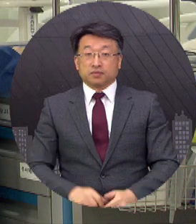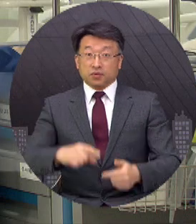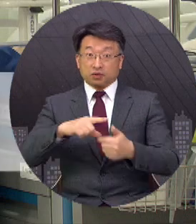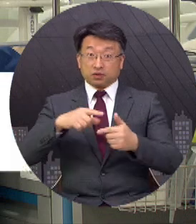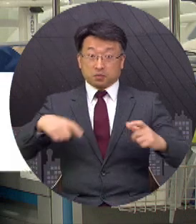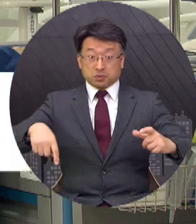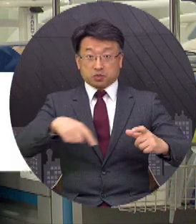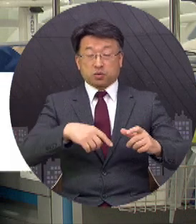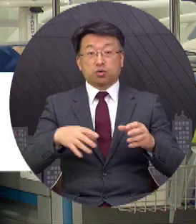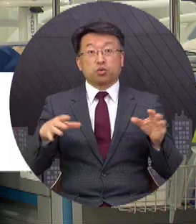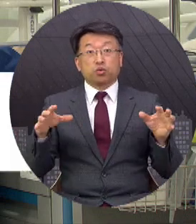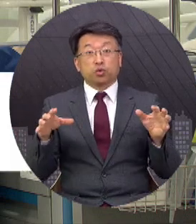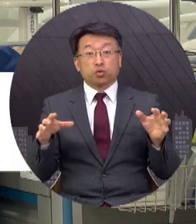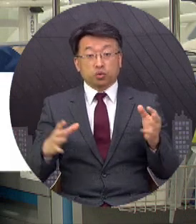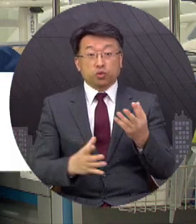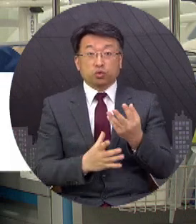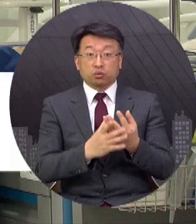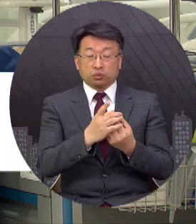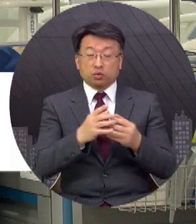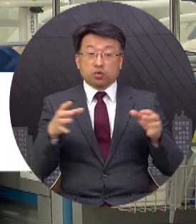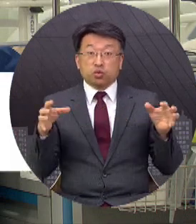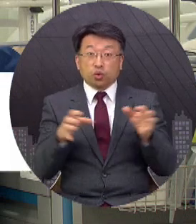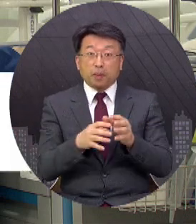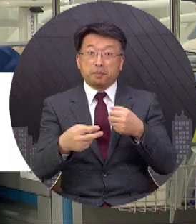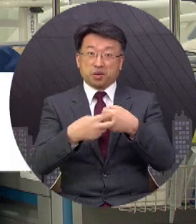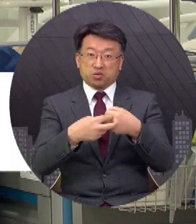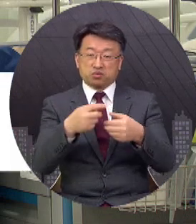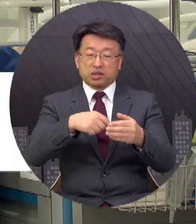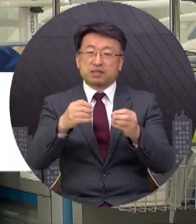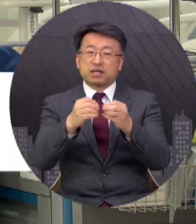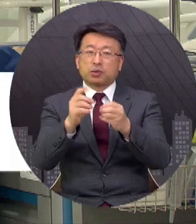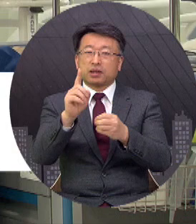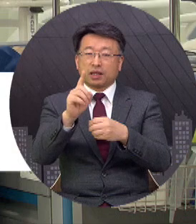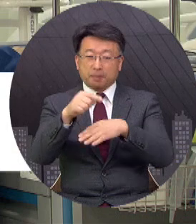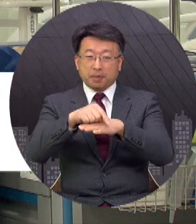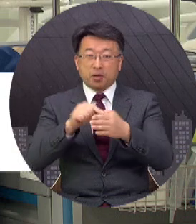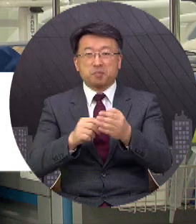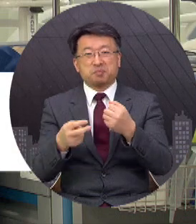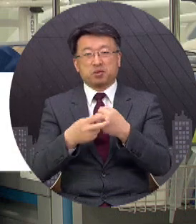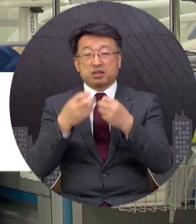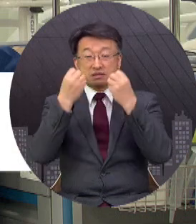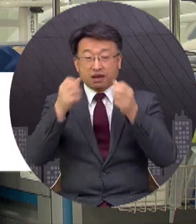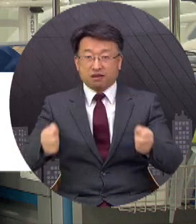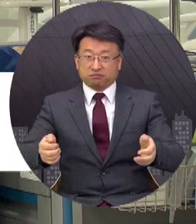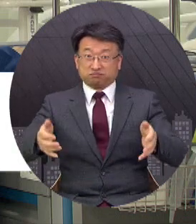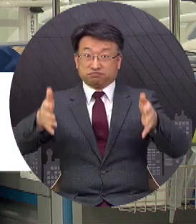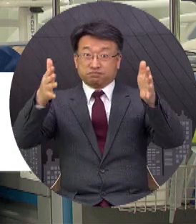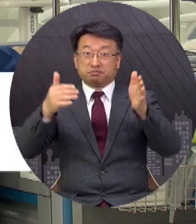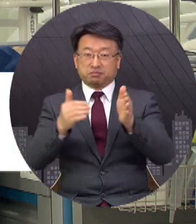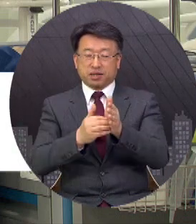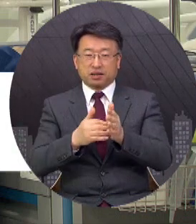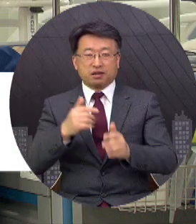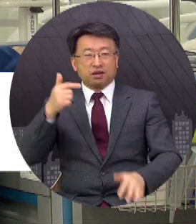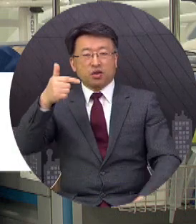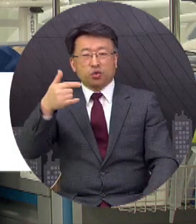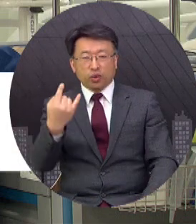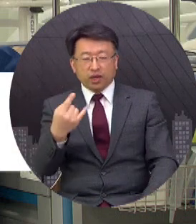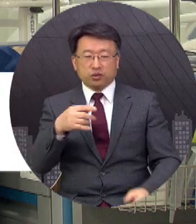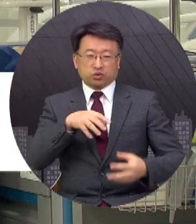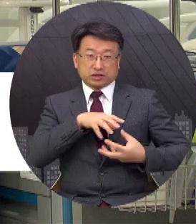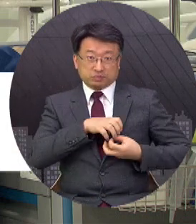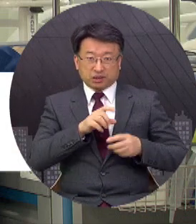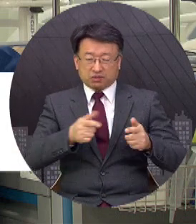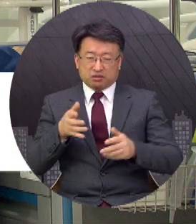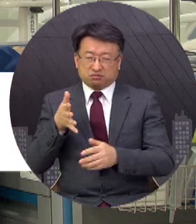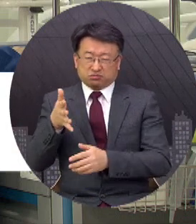경남에 있는 종합병원 가운데 한 곳인 창원 한마음병원이 새 건물을 지었습니다. 뇌 심장질환과 같은